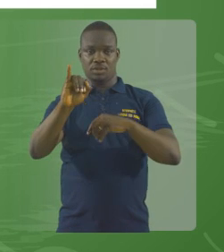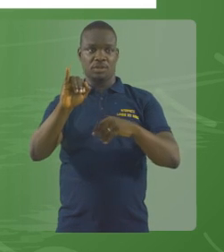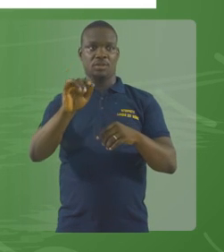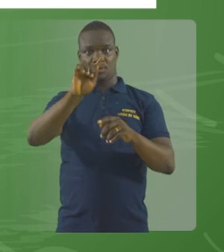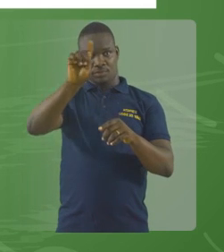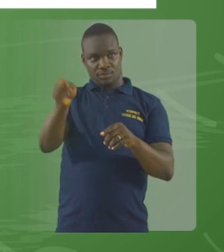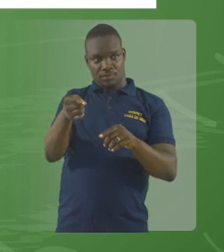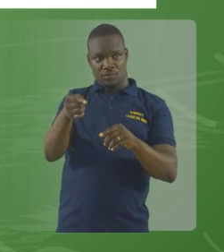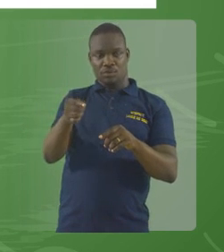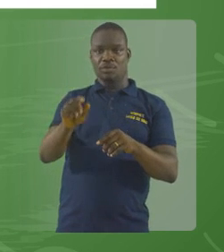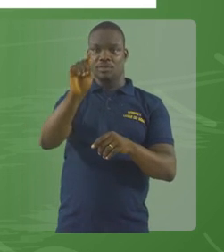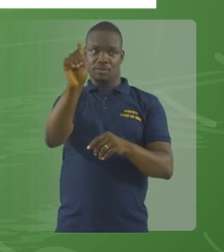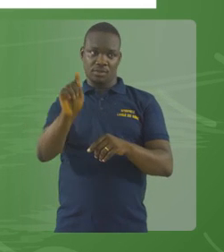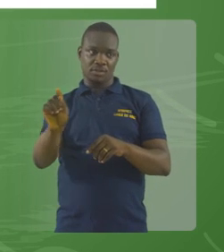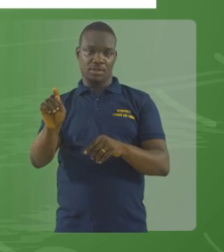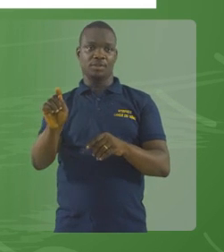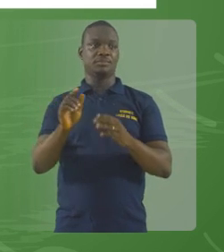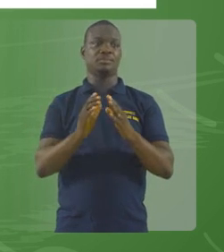le tout facteur de Z,